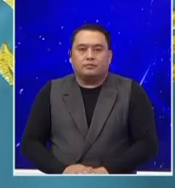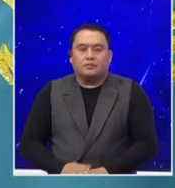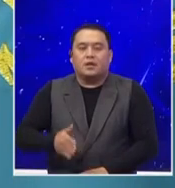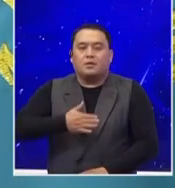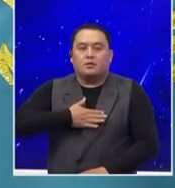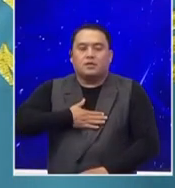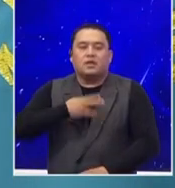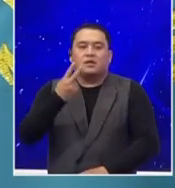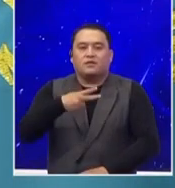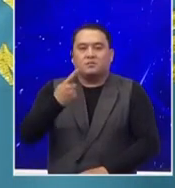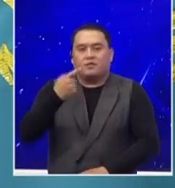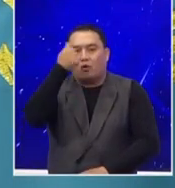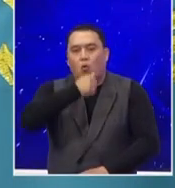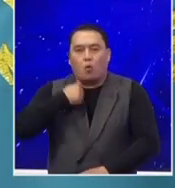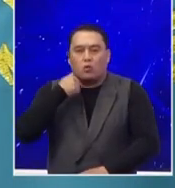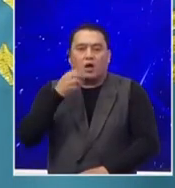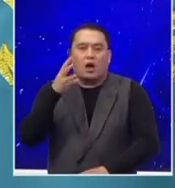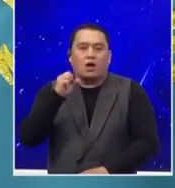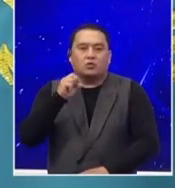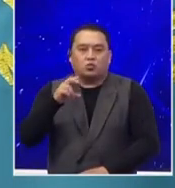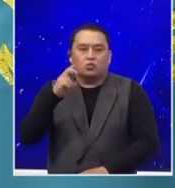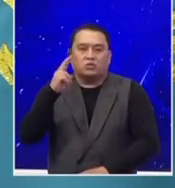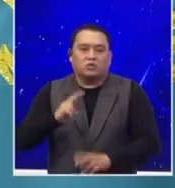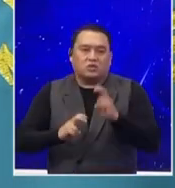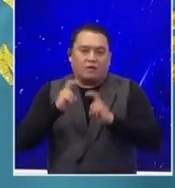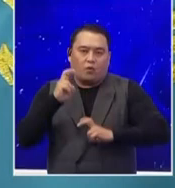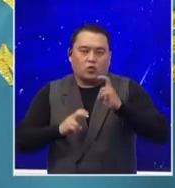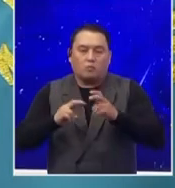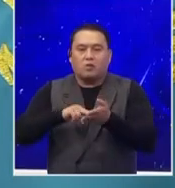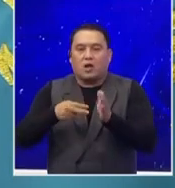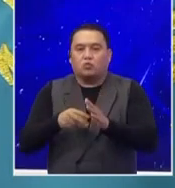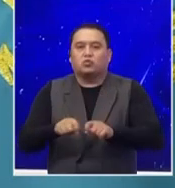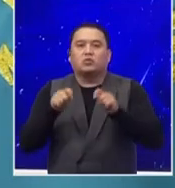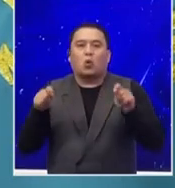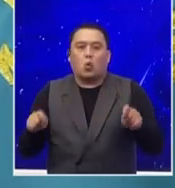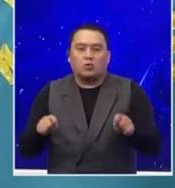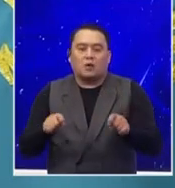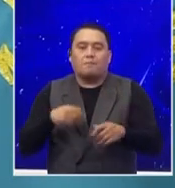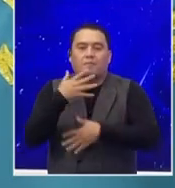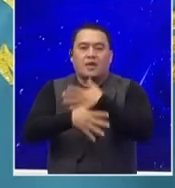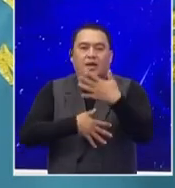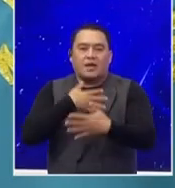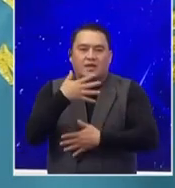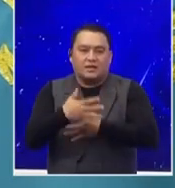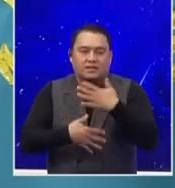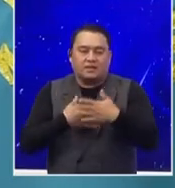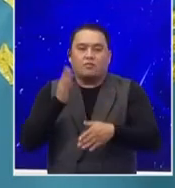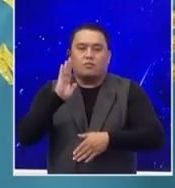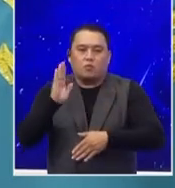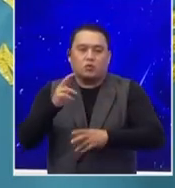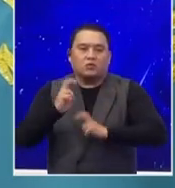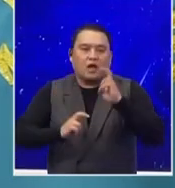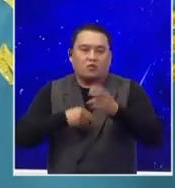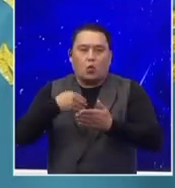С 2021 года на базе Аксусского и Коксусского заводов планируем запустить производственную линию по переработке сырца. На данный момент